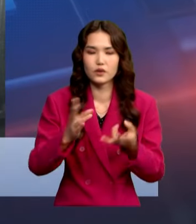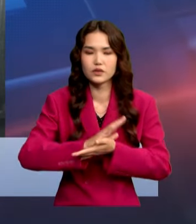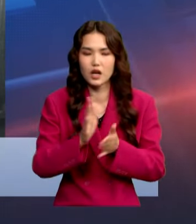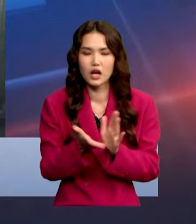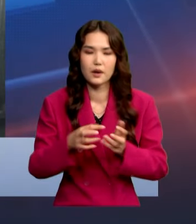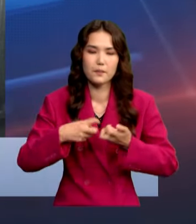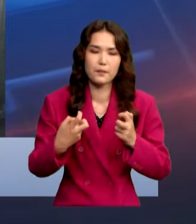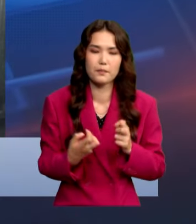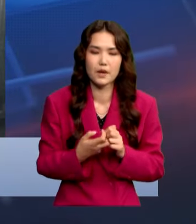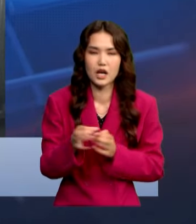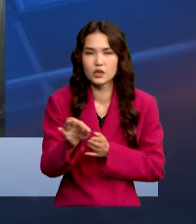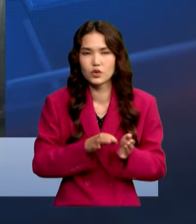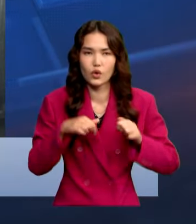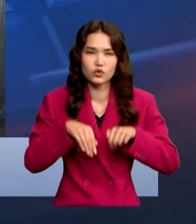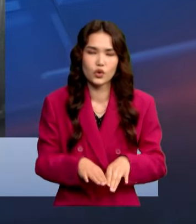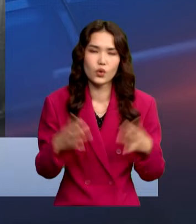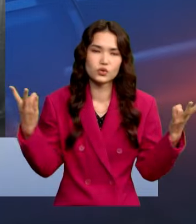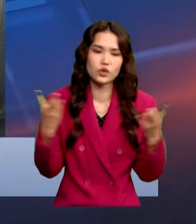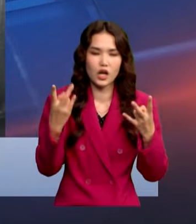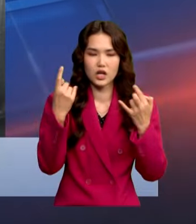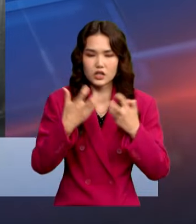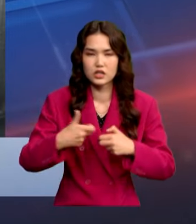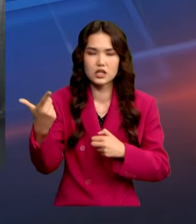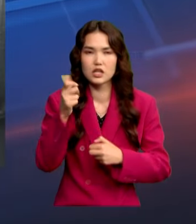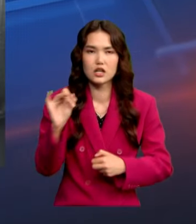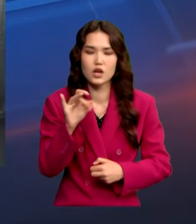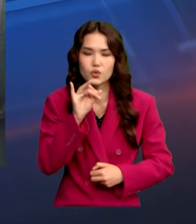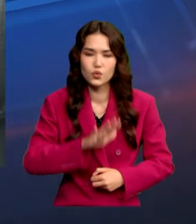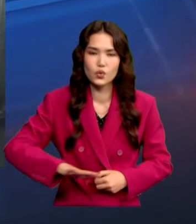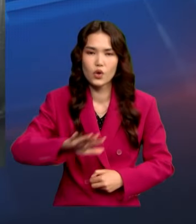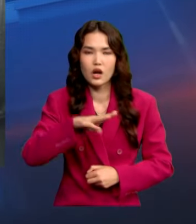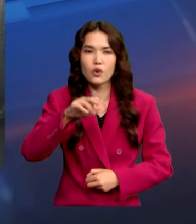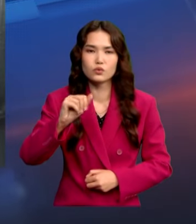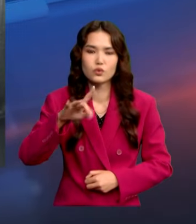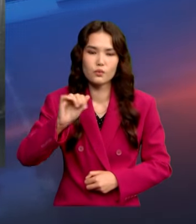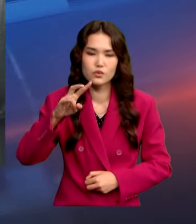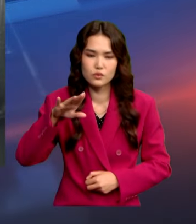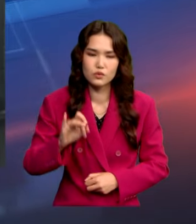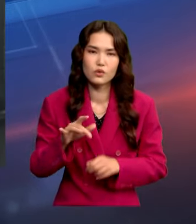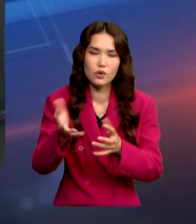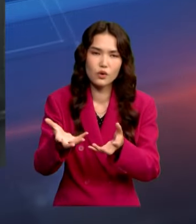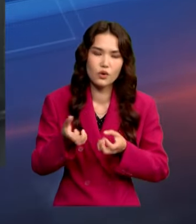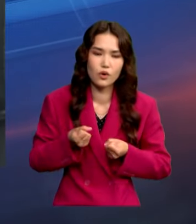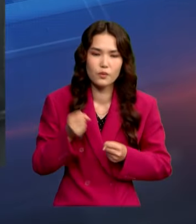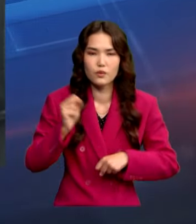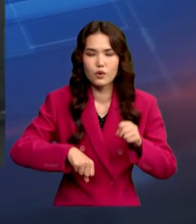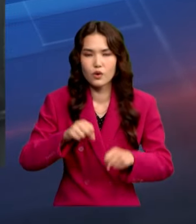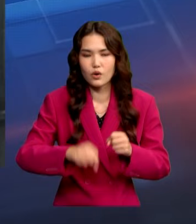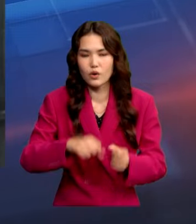комплексе. Есть возможность получить газ также на юге, это туркменский газ, уйти,